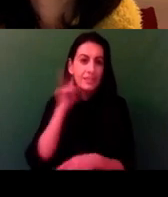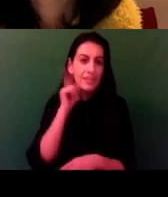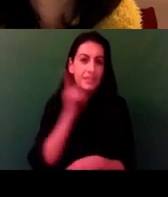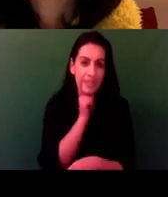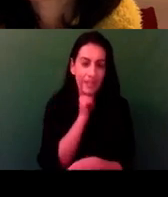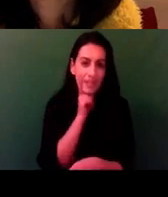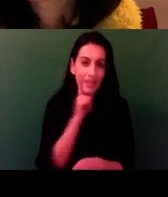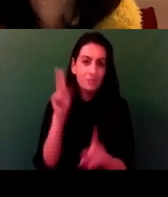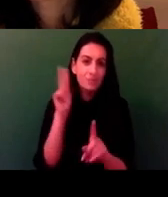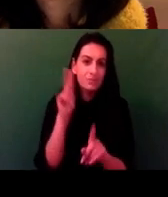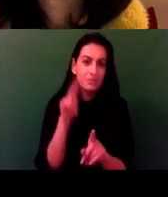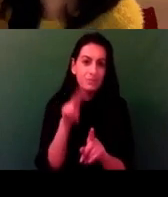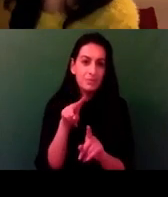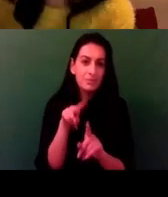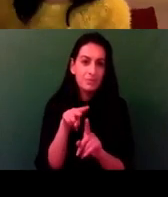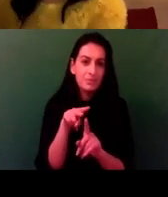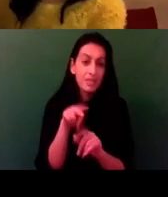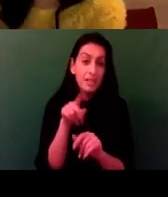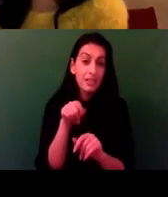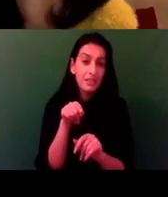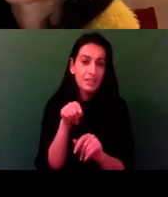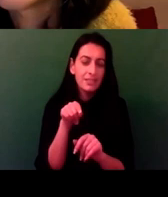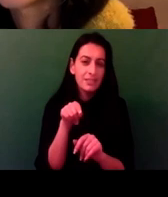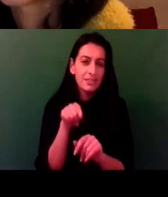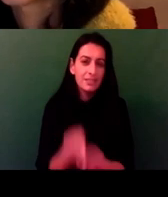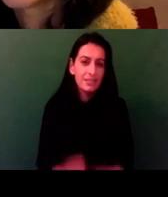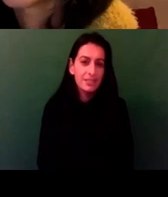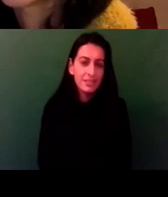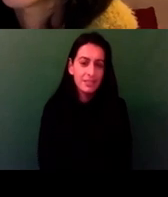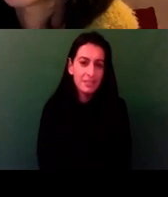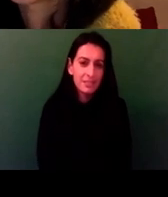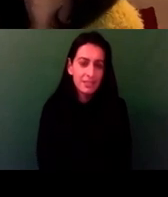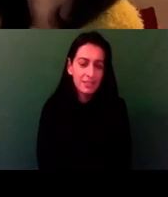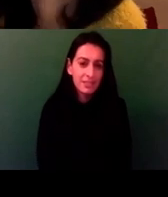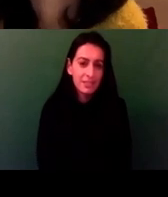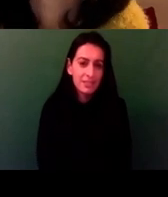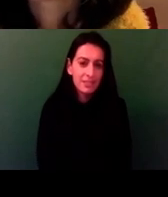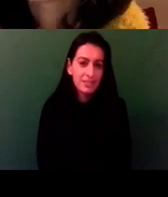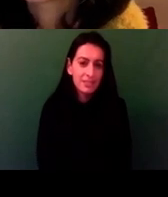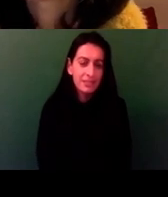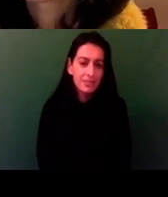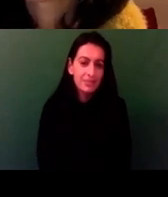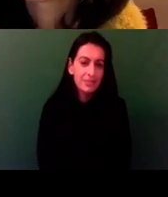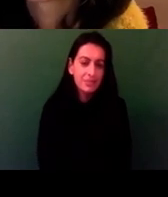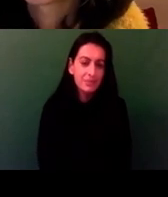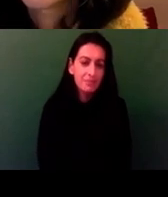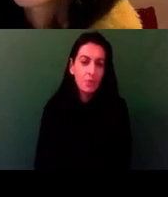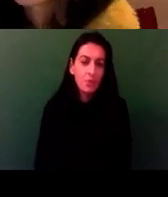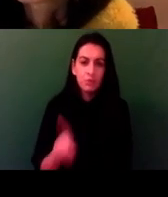türlü tatmin etmiyor. Böyle bir iyi niyet de sanki sonunda çok daha başka sonuçlar açacağından